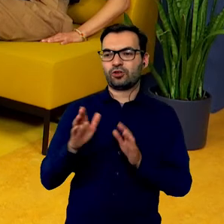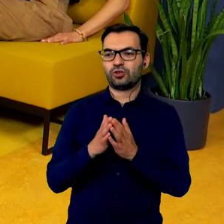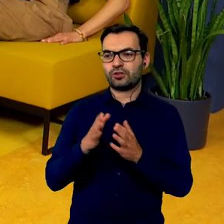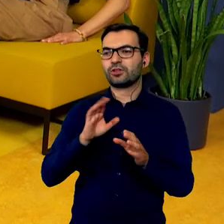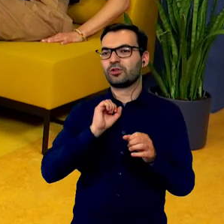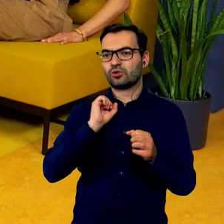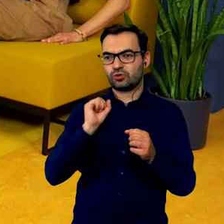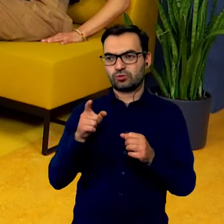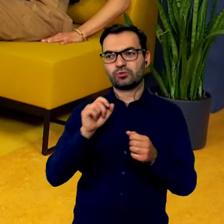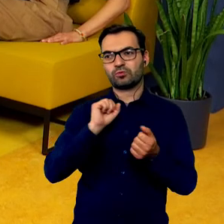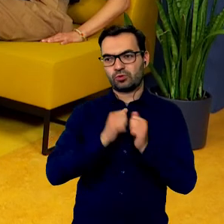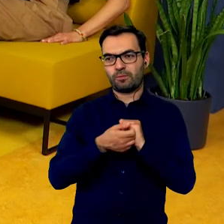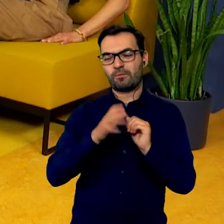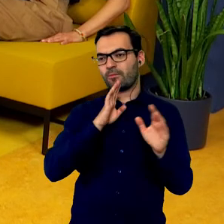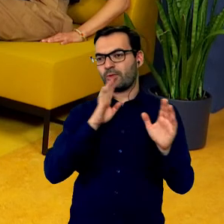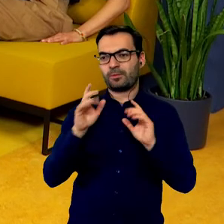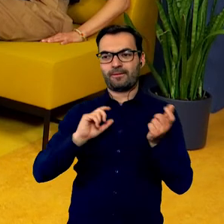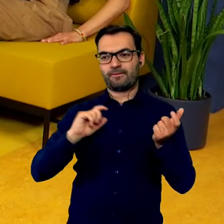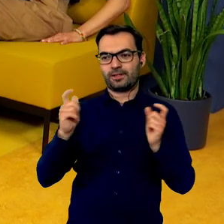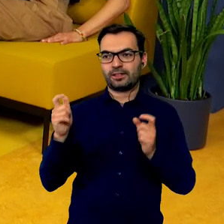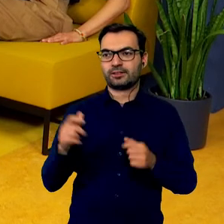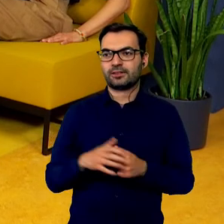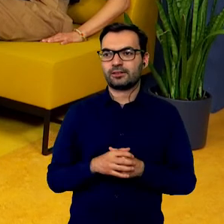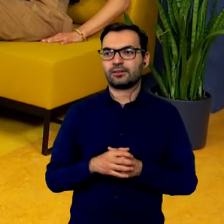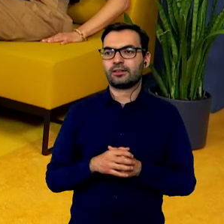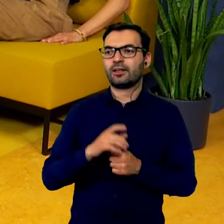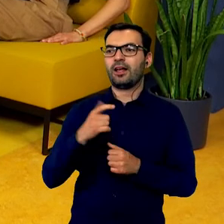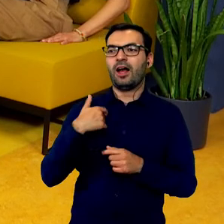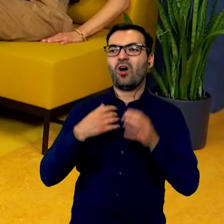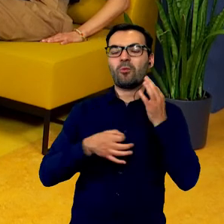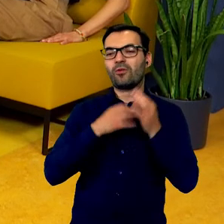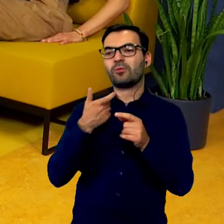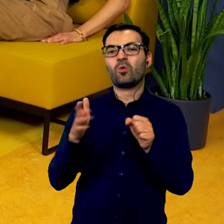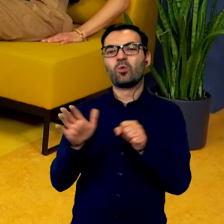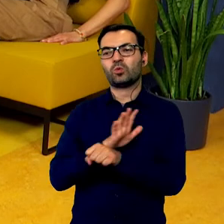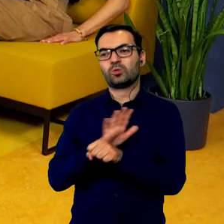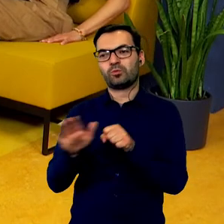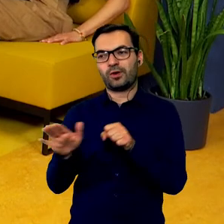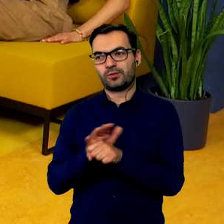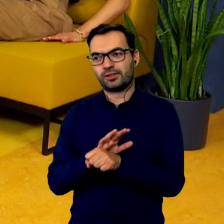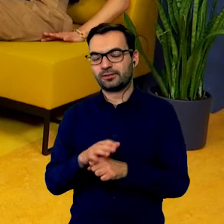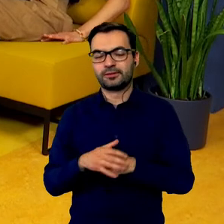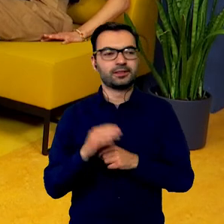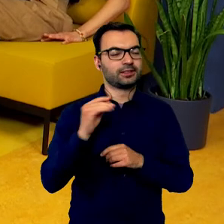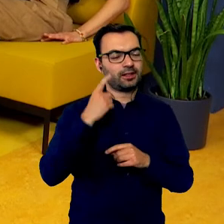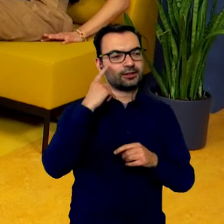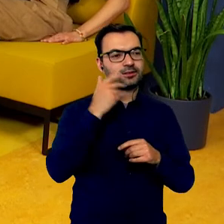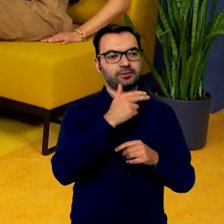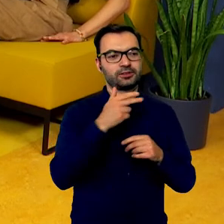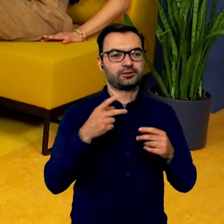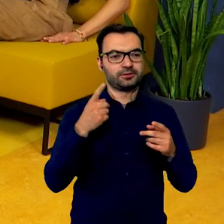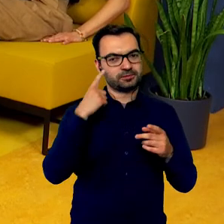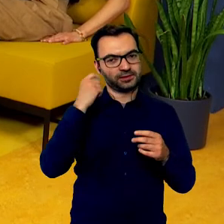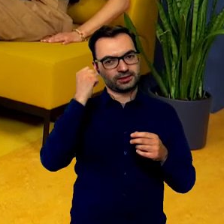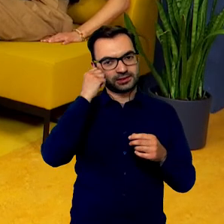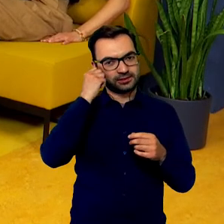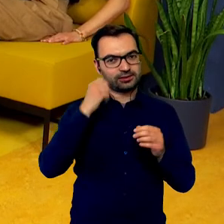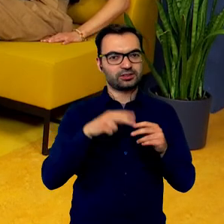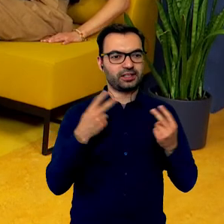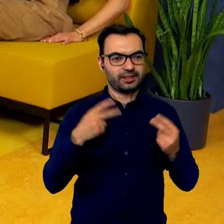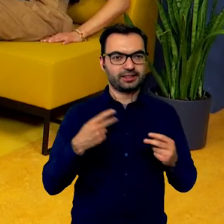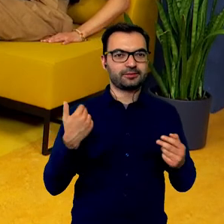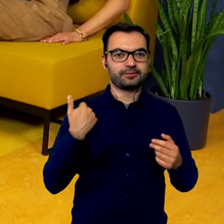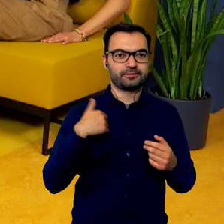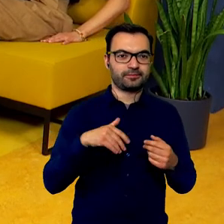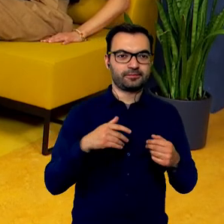takie zdarzenia, ale mówię o tym, co już się nie zmieściło, a jest kontynuacją. Tak, i wracając do dziennika, jakby też nie było absolutnie moją